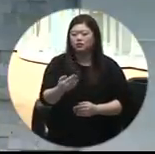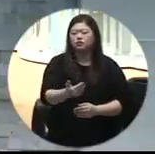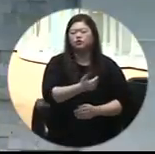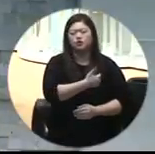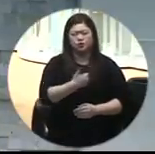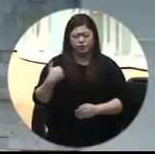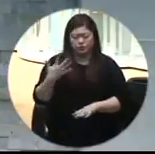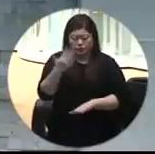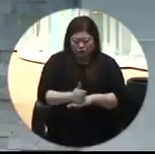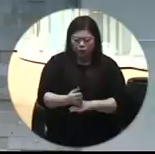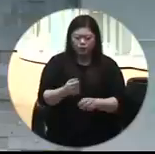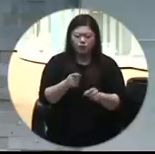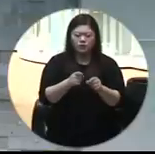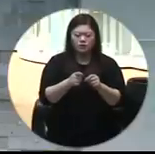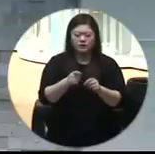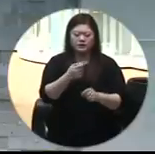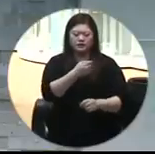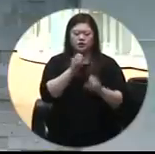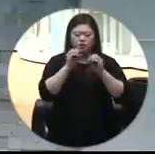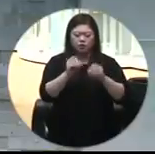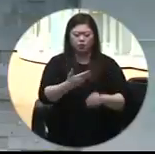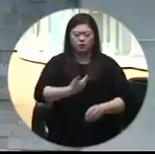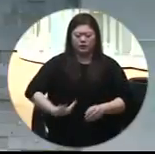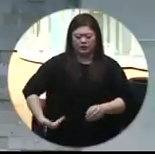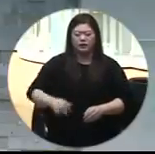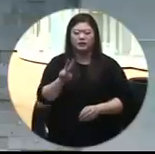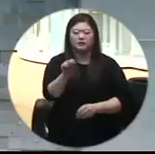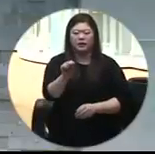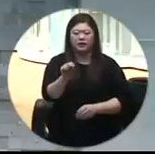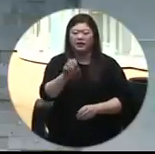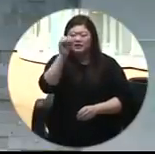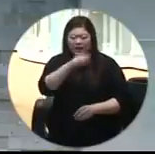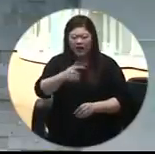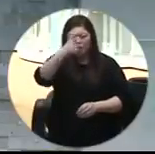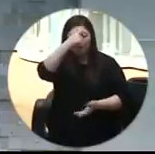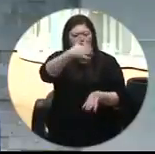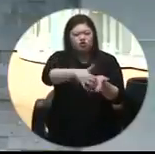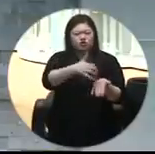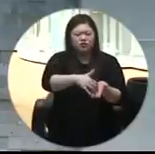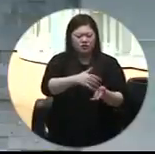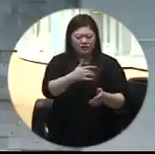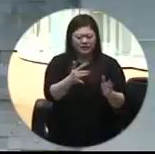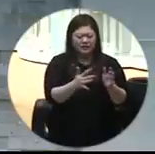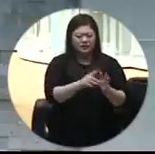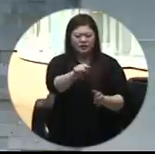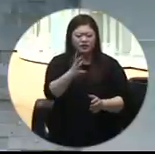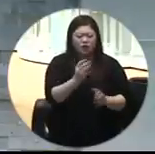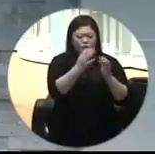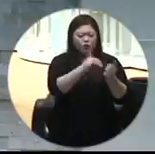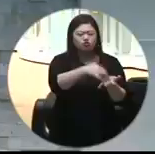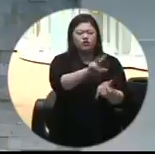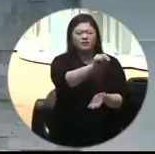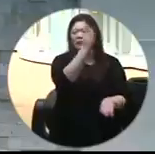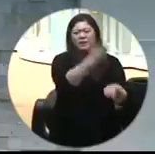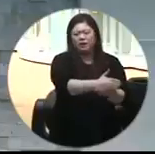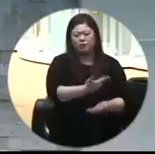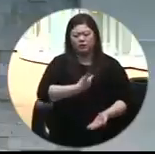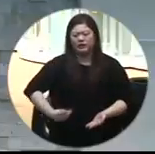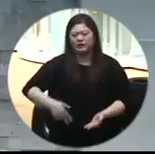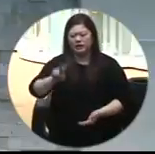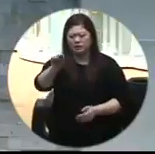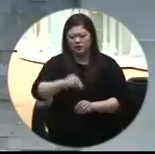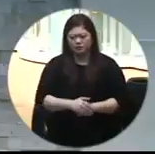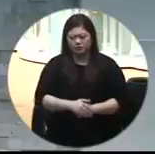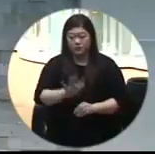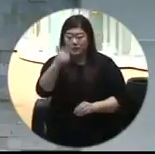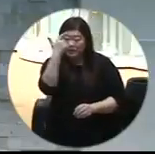이만 현장 전도 제자. 교인 아니에요. 제자. 제자 삼으라 그랬지 교인 삼으라 했습니까? 물어봅시다. 여러분은